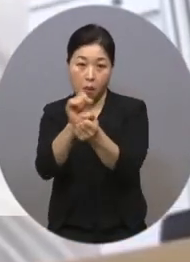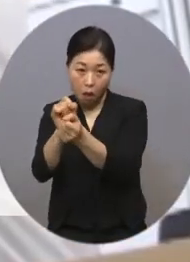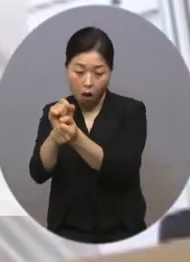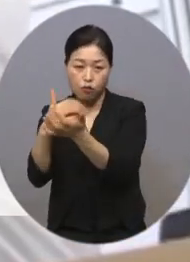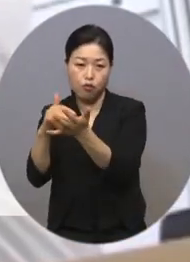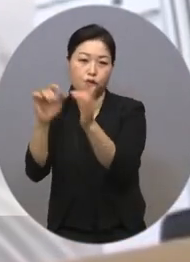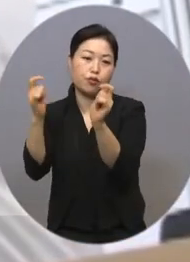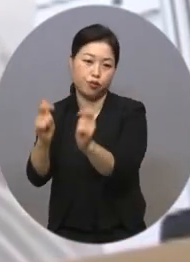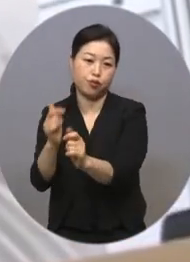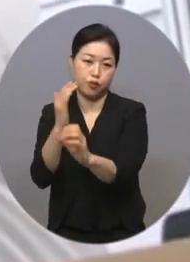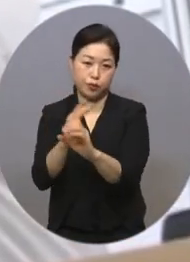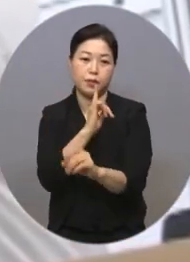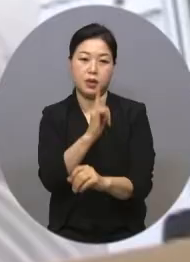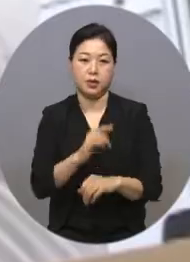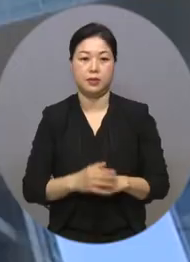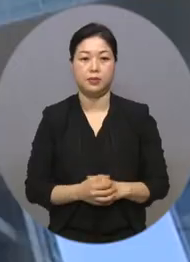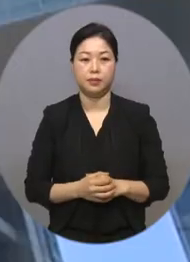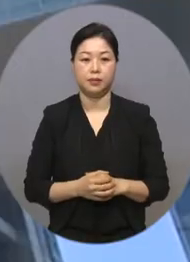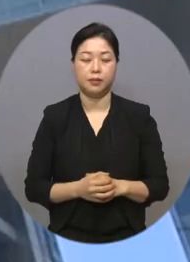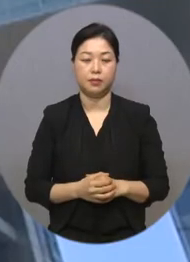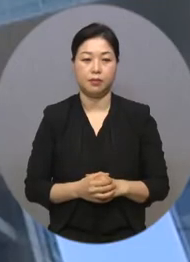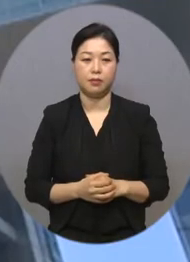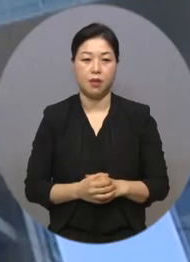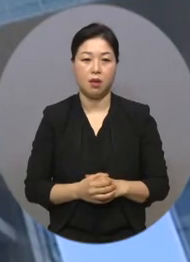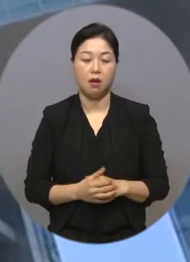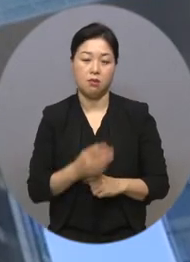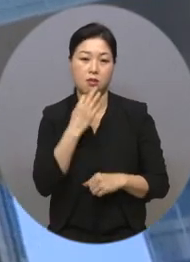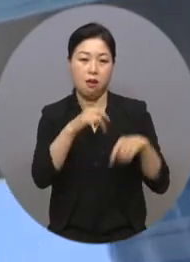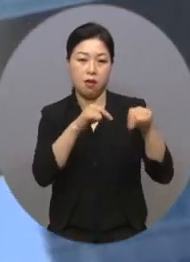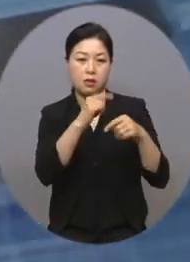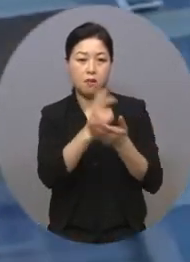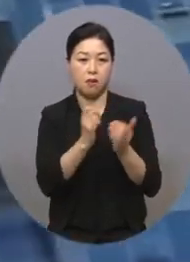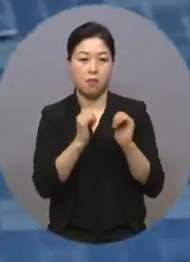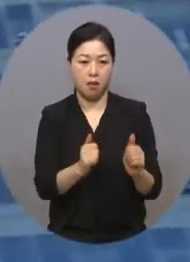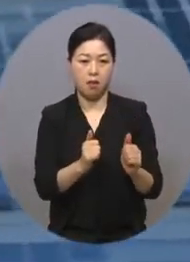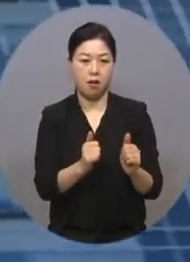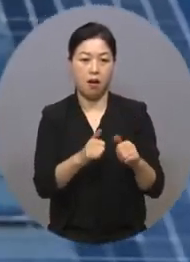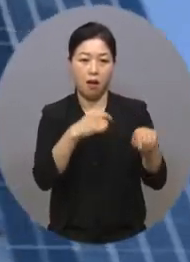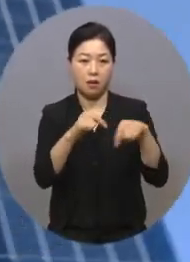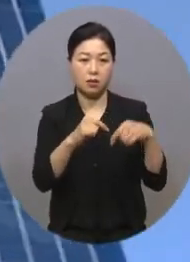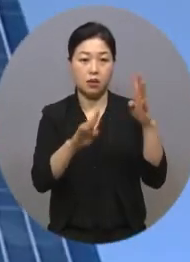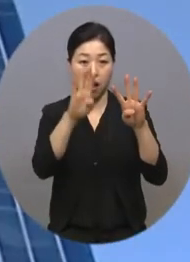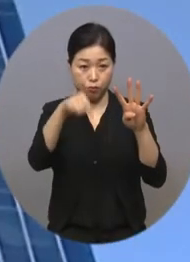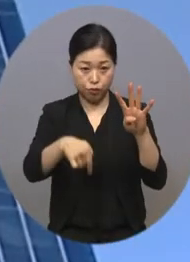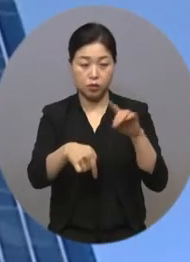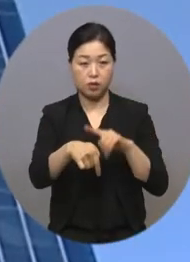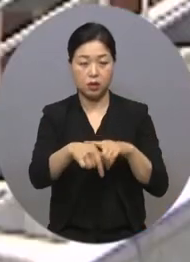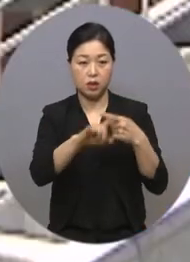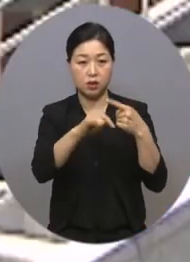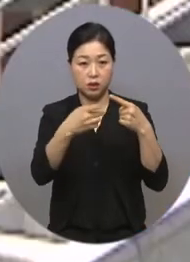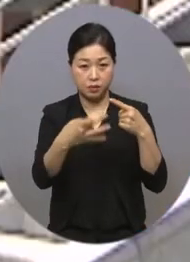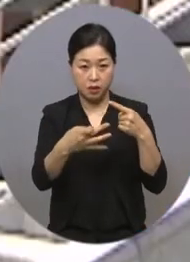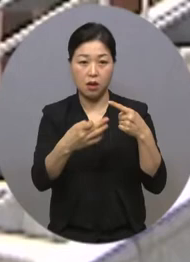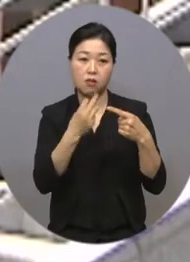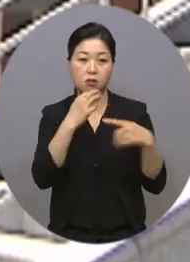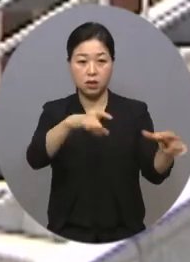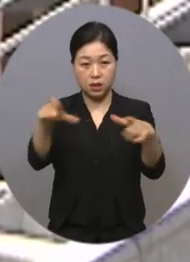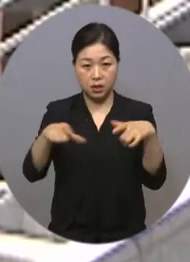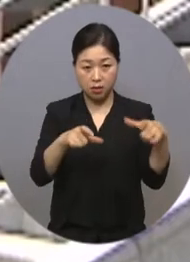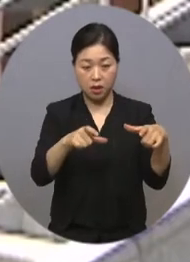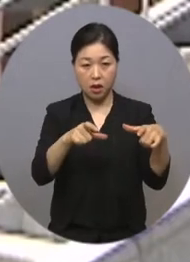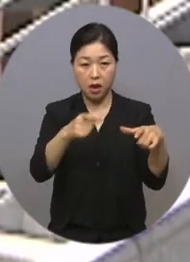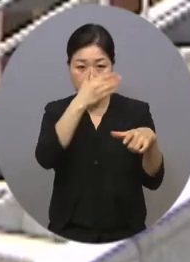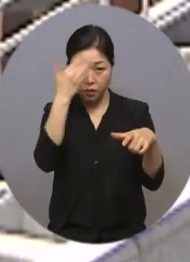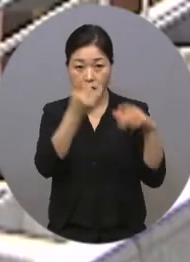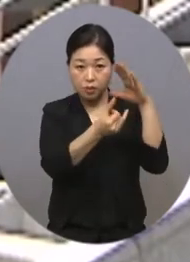밝혔습니다 앞서 서울행정법원 행정 4부 는 지난 14일 서울 지역의 청소년과